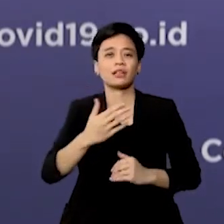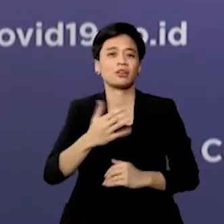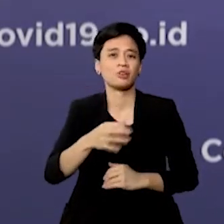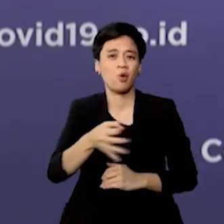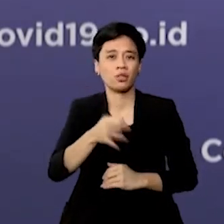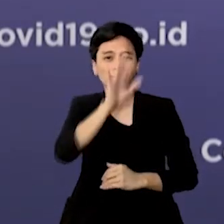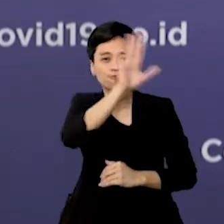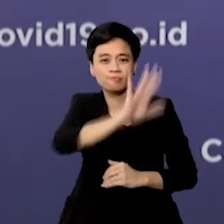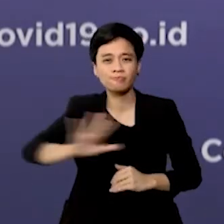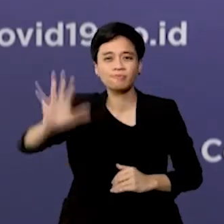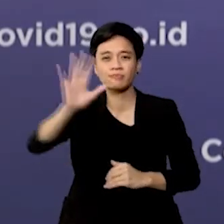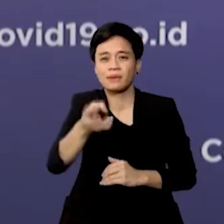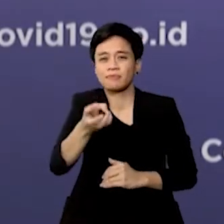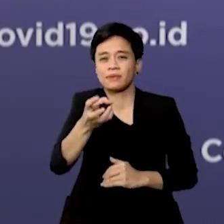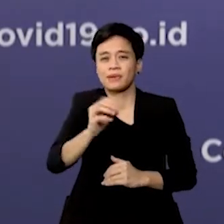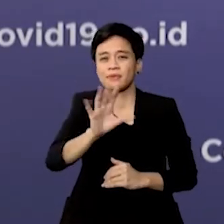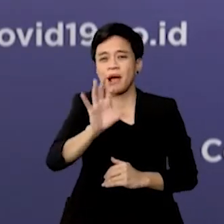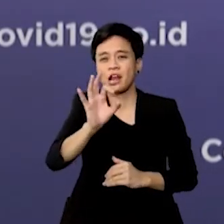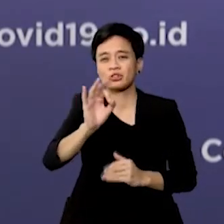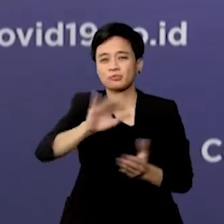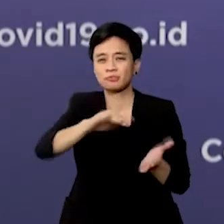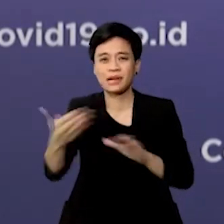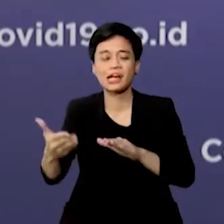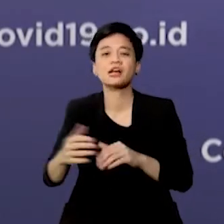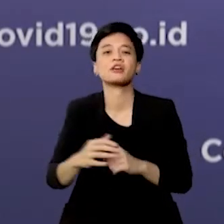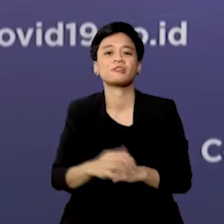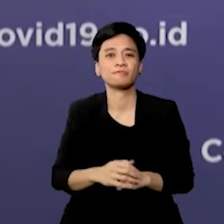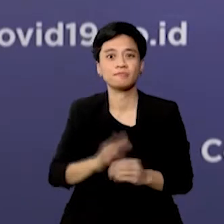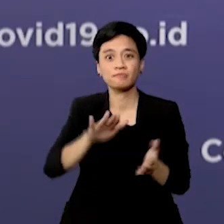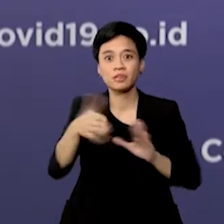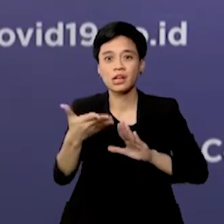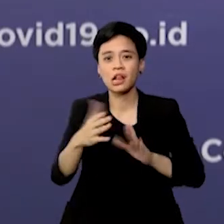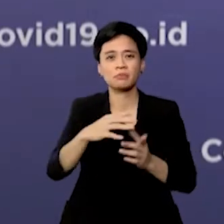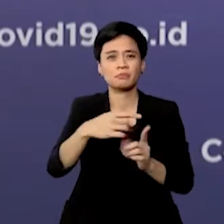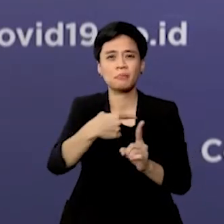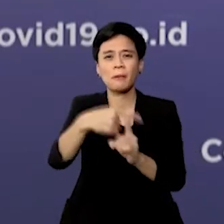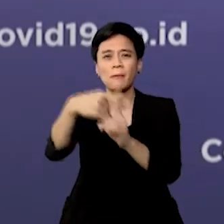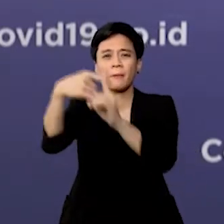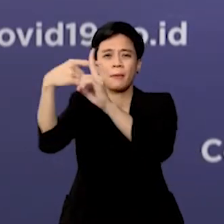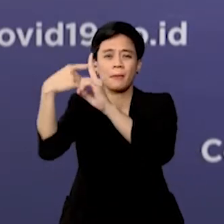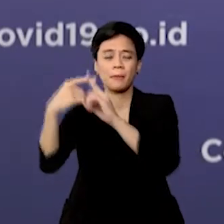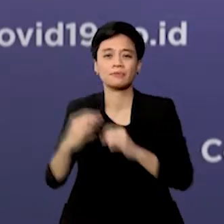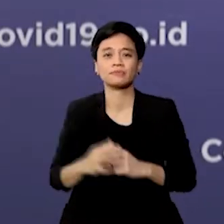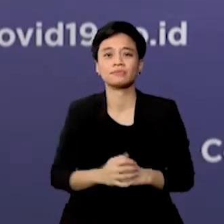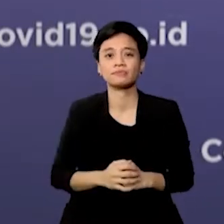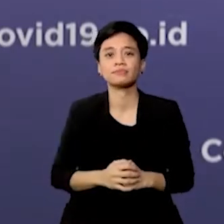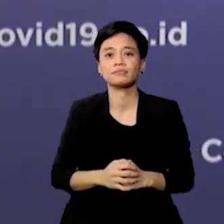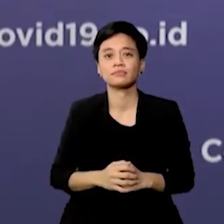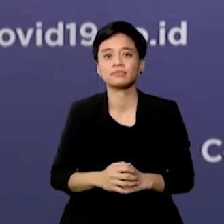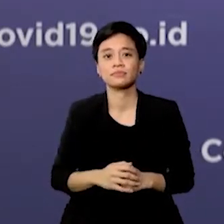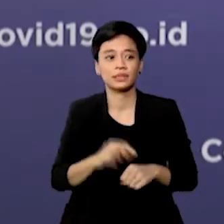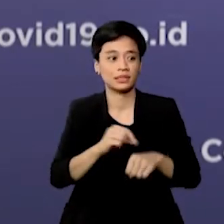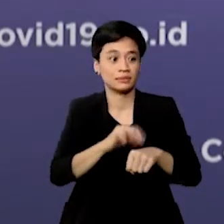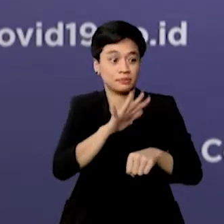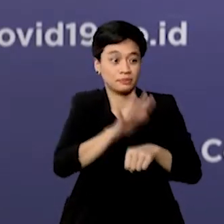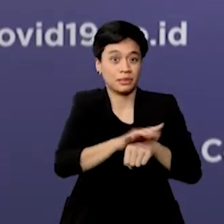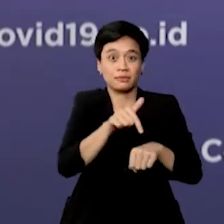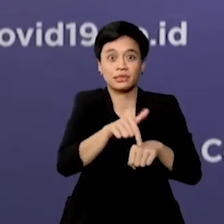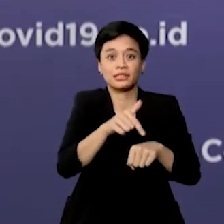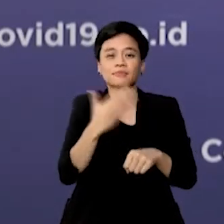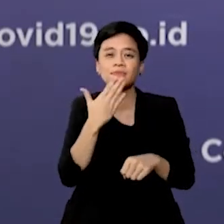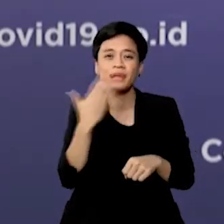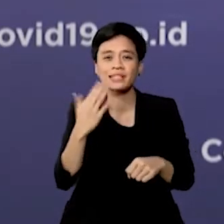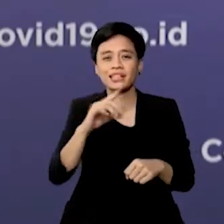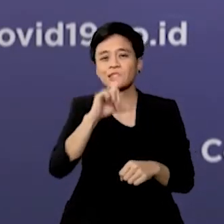orang. Penambahan kasus baru dan kematian terus bertambah. Puncak kasus DBD biasa terjadi menjelang pertengahan